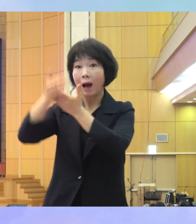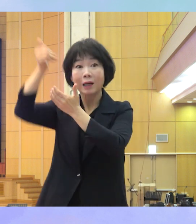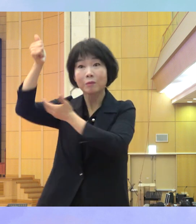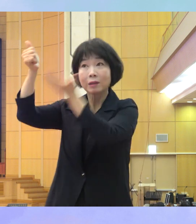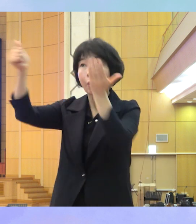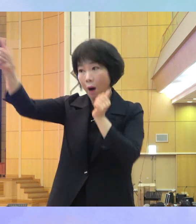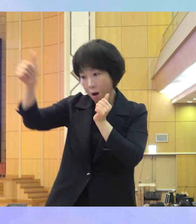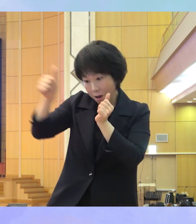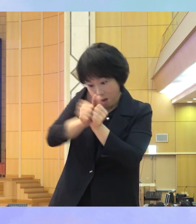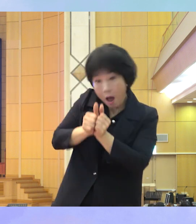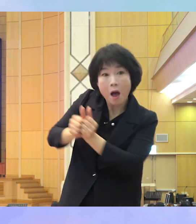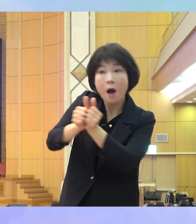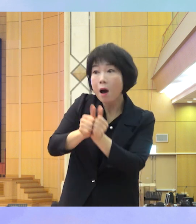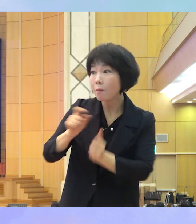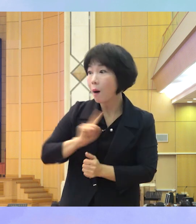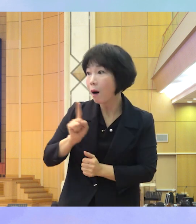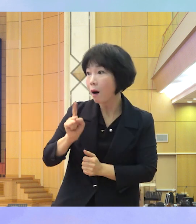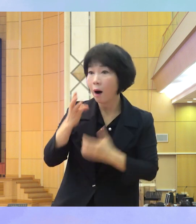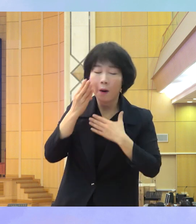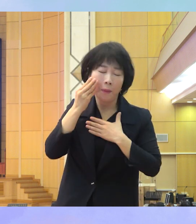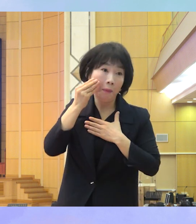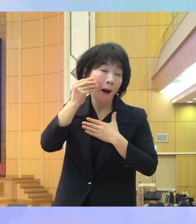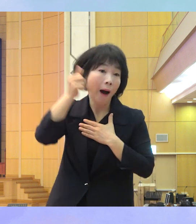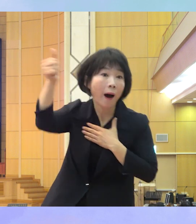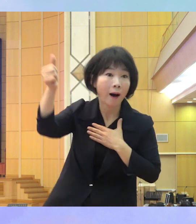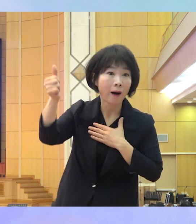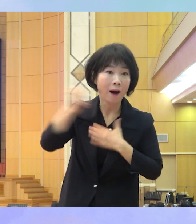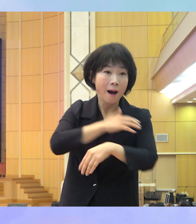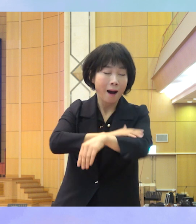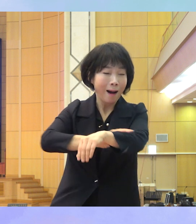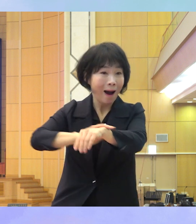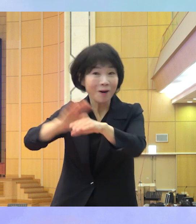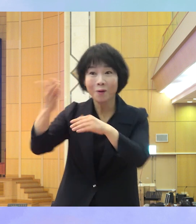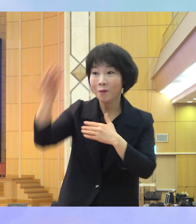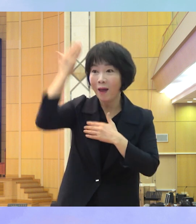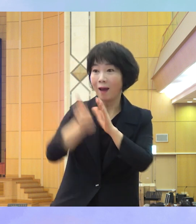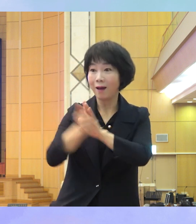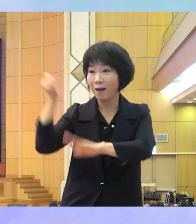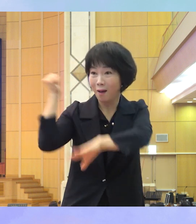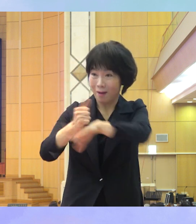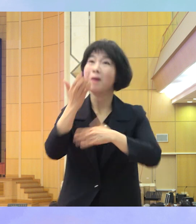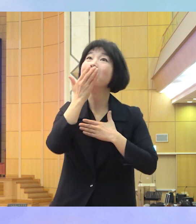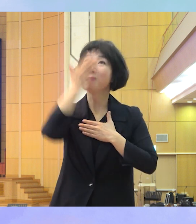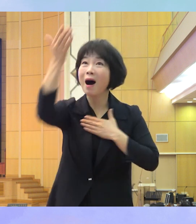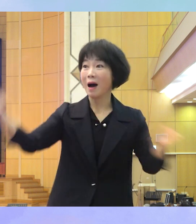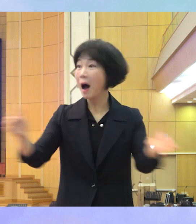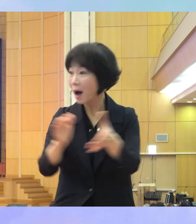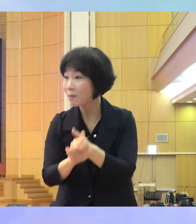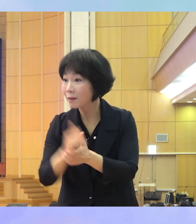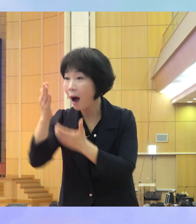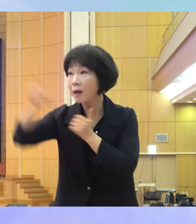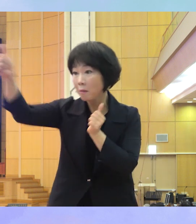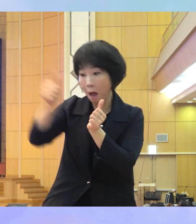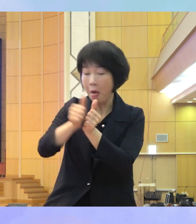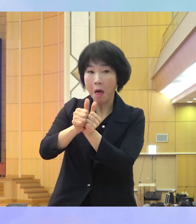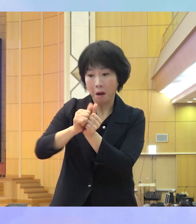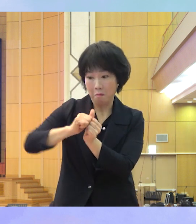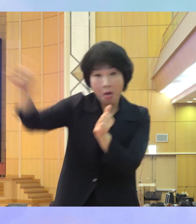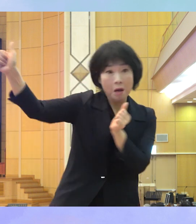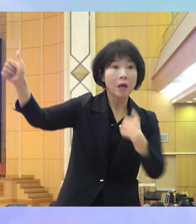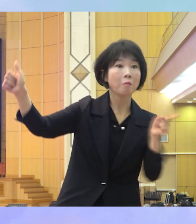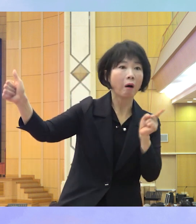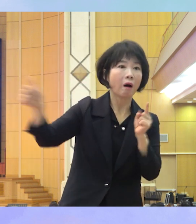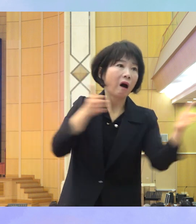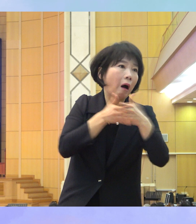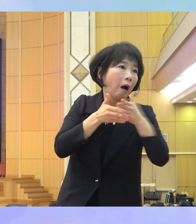하면 모든 만사는 형통이요 모든 것은 이루어지는 것입니다. 하나님이 함께하면 안 되는 게